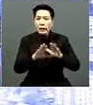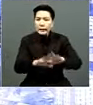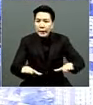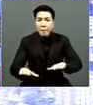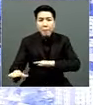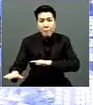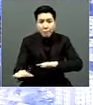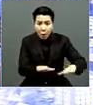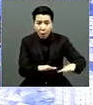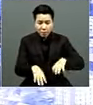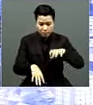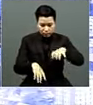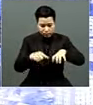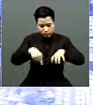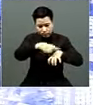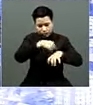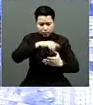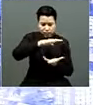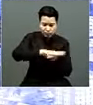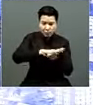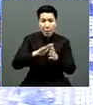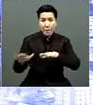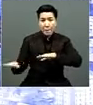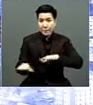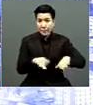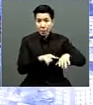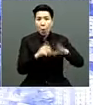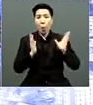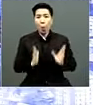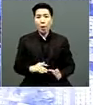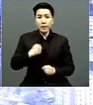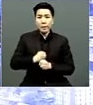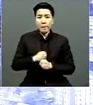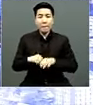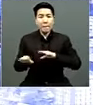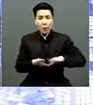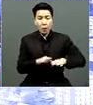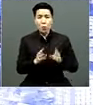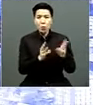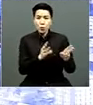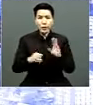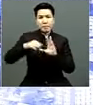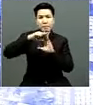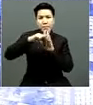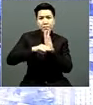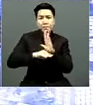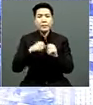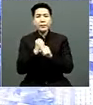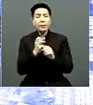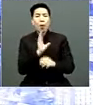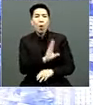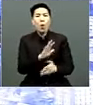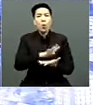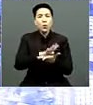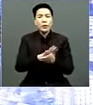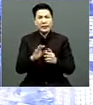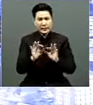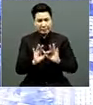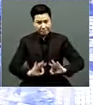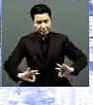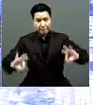ะครับทั้งสถานที่ทั้งเรื่องของเจ้าหน้าที่ทั้งการปฏิบัติต่างๆในโรงเรียนนะครับเป็นเรื่องที่สำคัญนะครับ